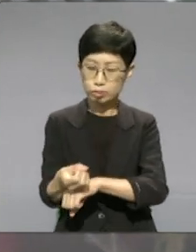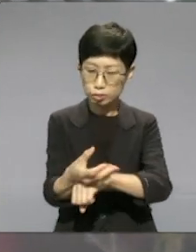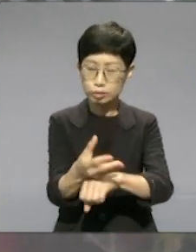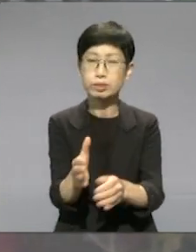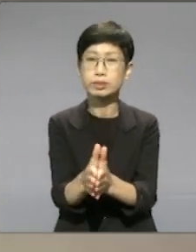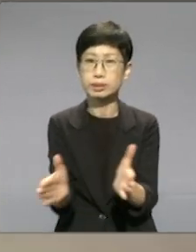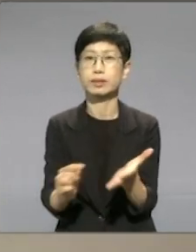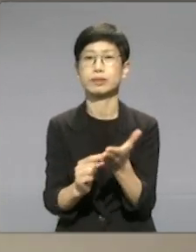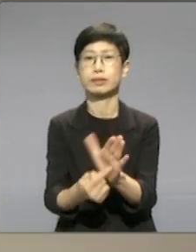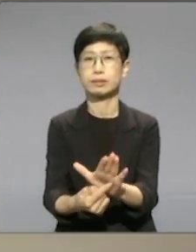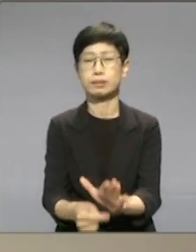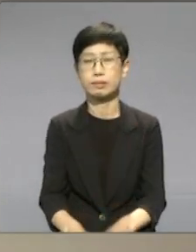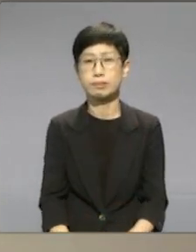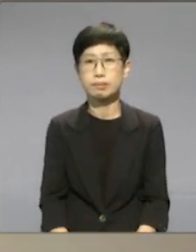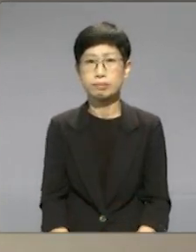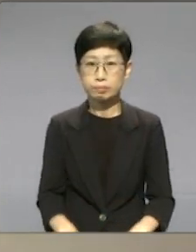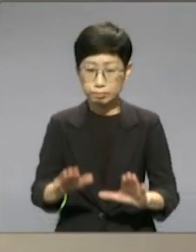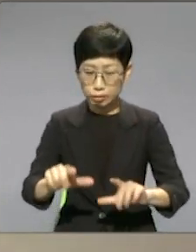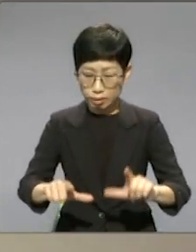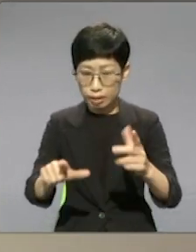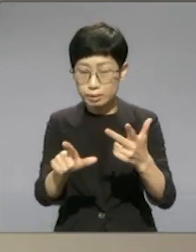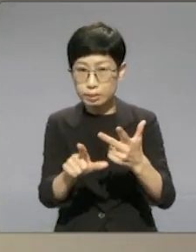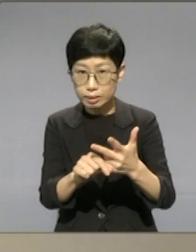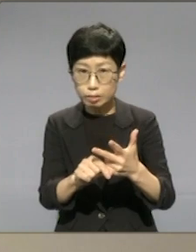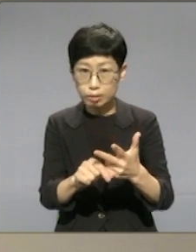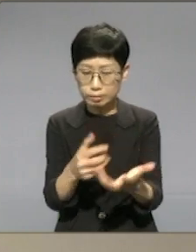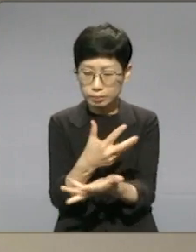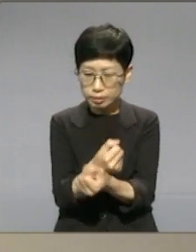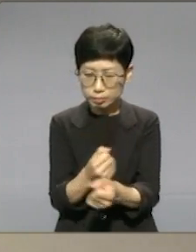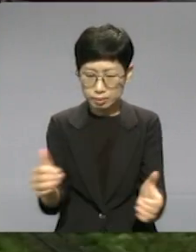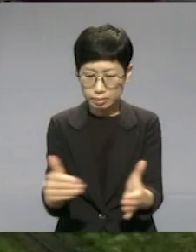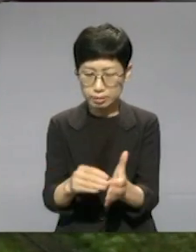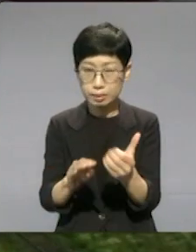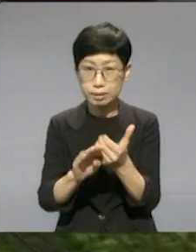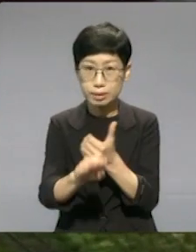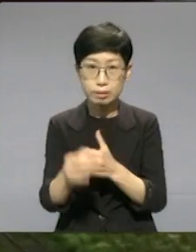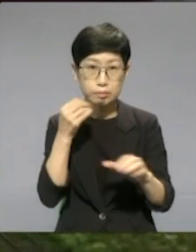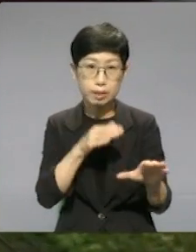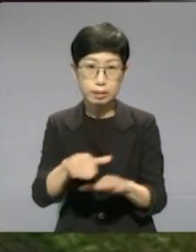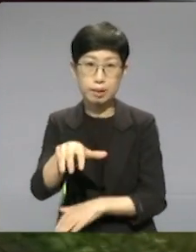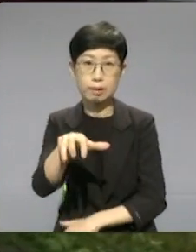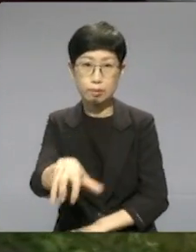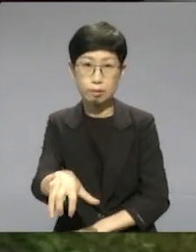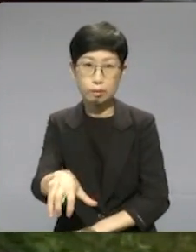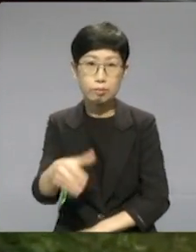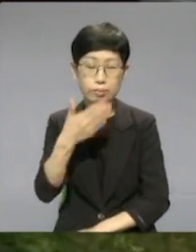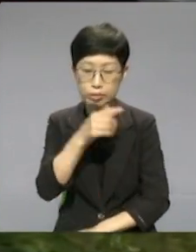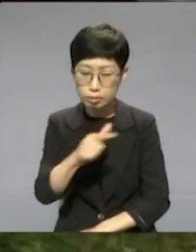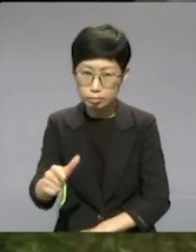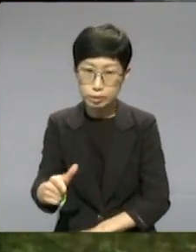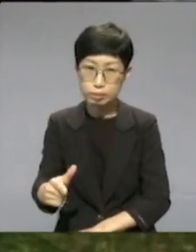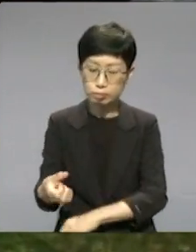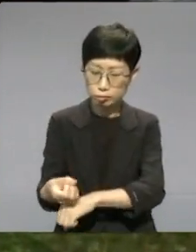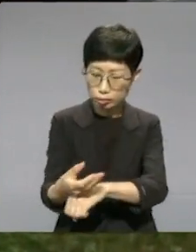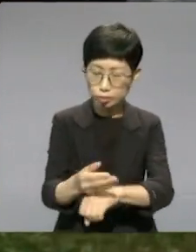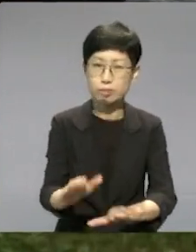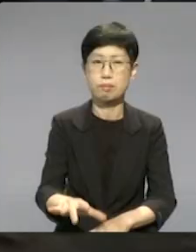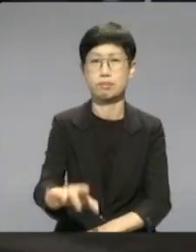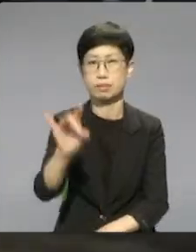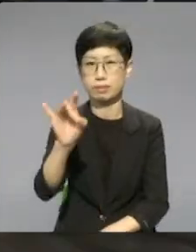올랐다고 설명했습니다 올해 7월 흑회 공물 협정 종료 후 흑해에서 우크라이나 공물을 수송한 건